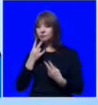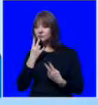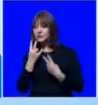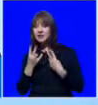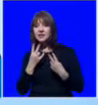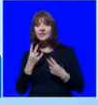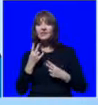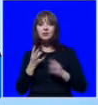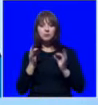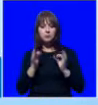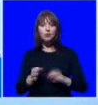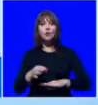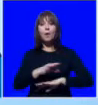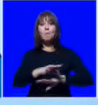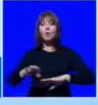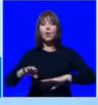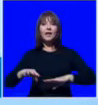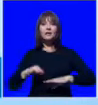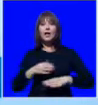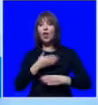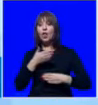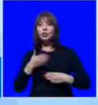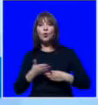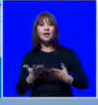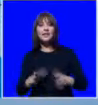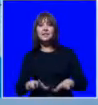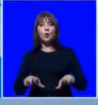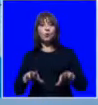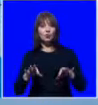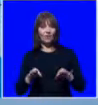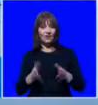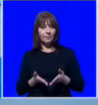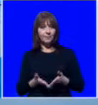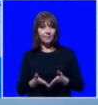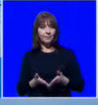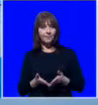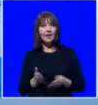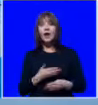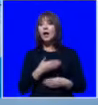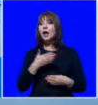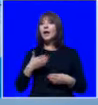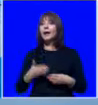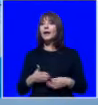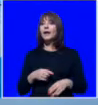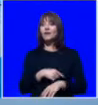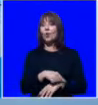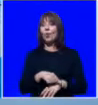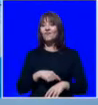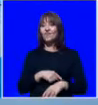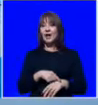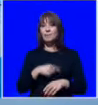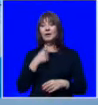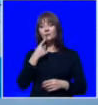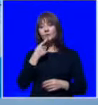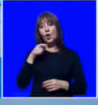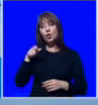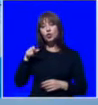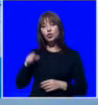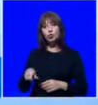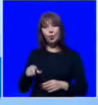конкретните проекти, тяхната степен на готовност. А и аз искам и нещо друго. Крайно време е сложната дума